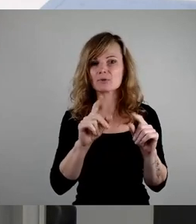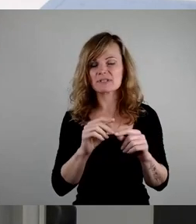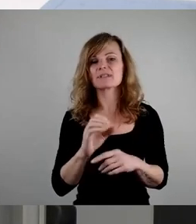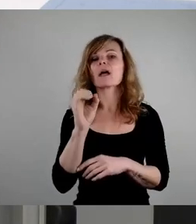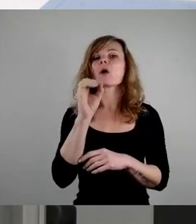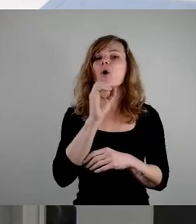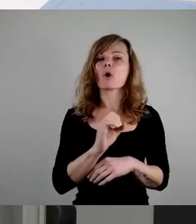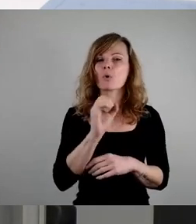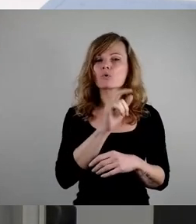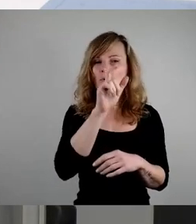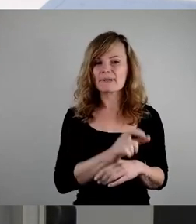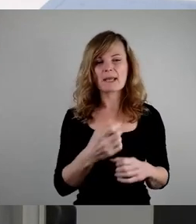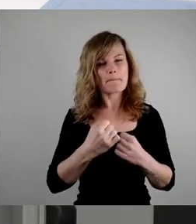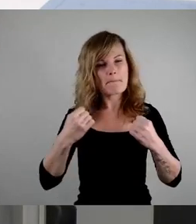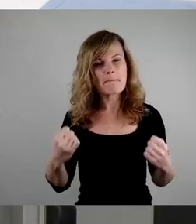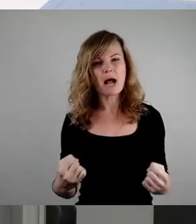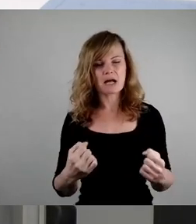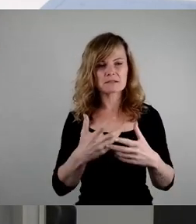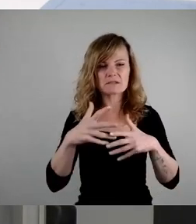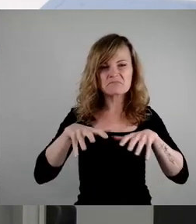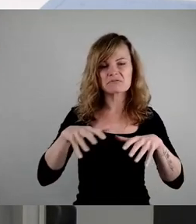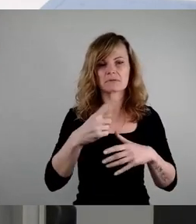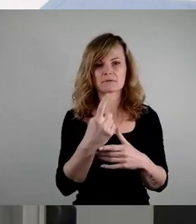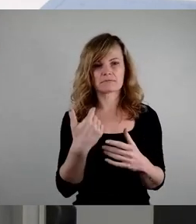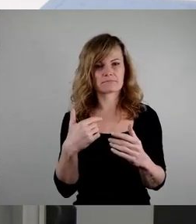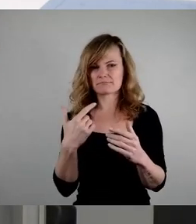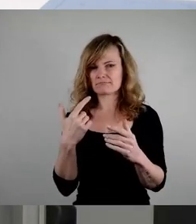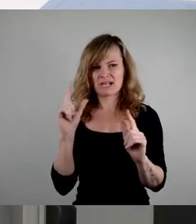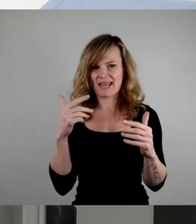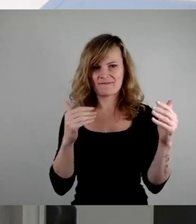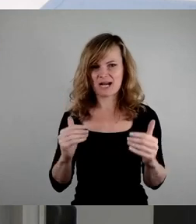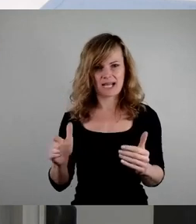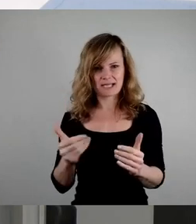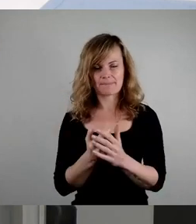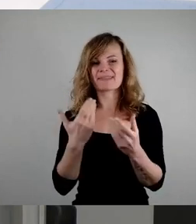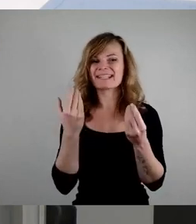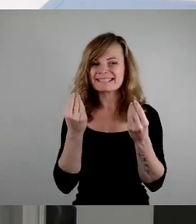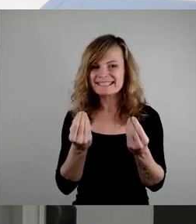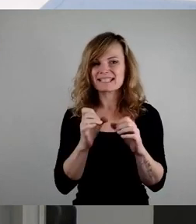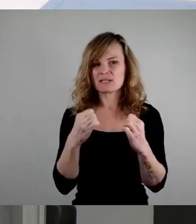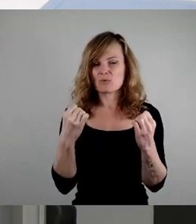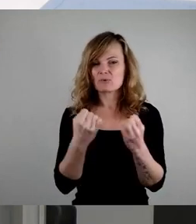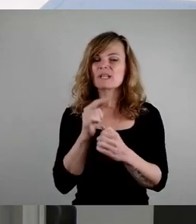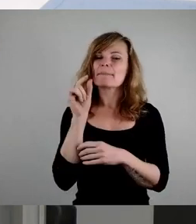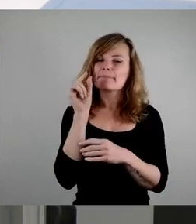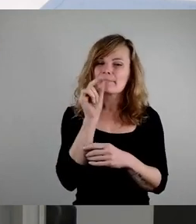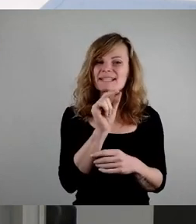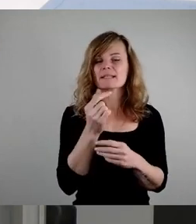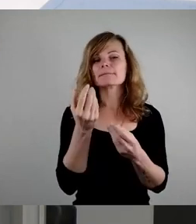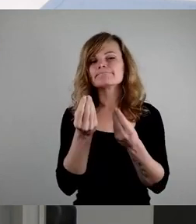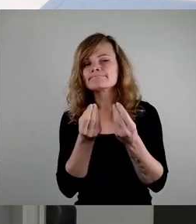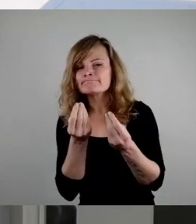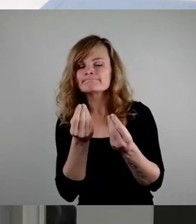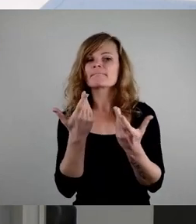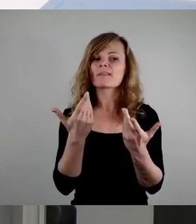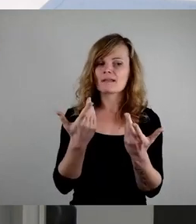die seinesgleichen sucht. Und wenn man da ein bisschen Fingerspitzengefühl hätte in dieser Situation, also gehabt hätte, dann hätte man das